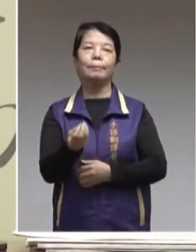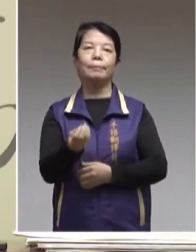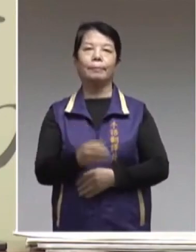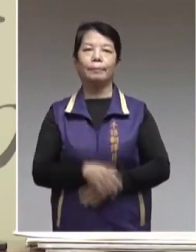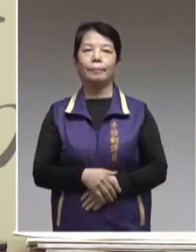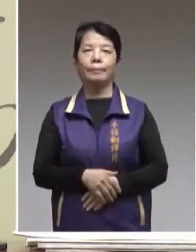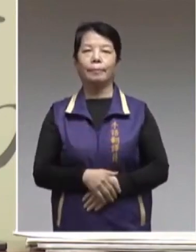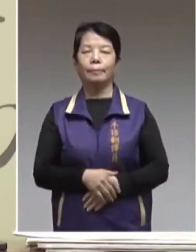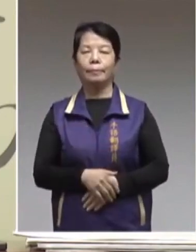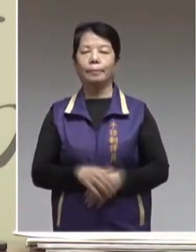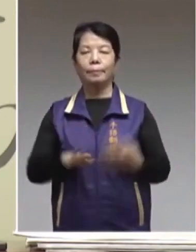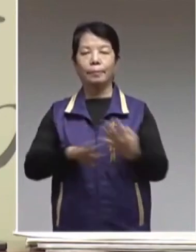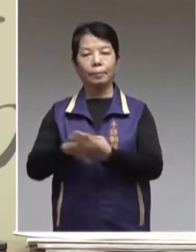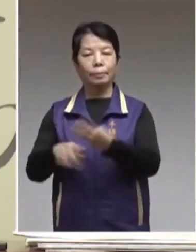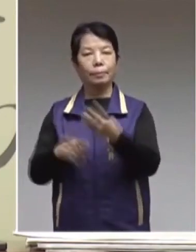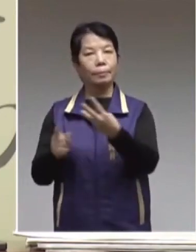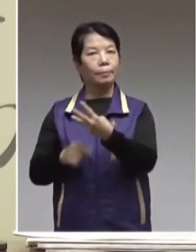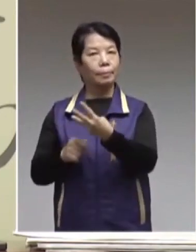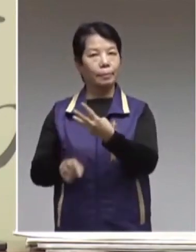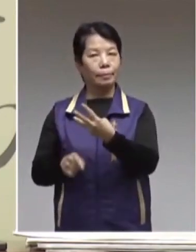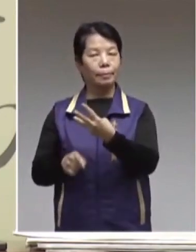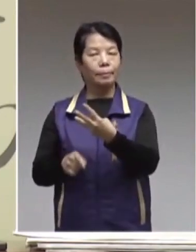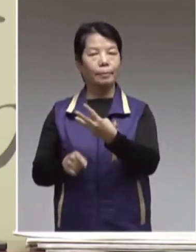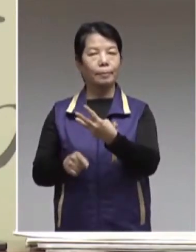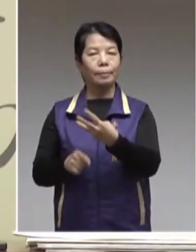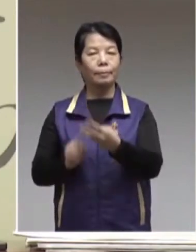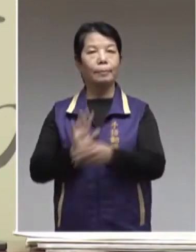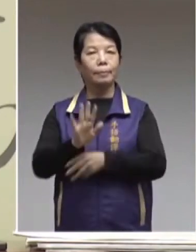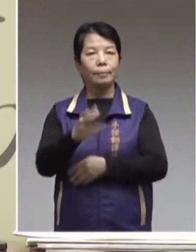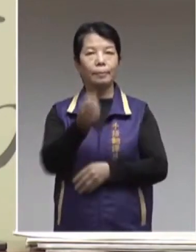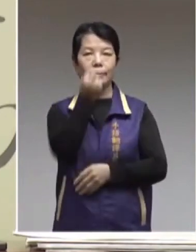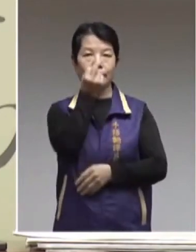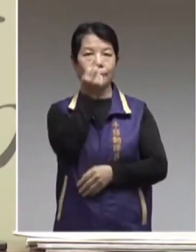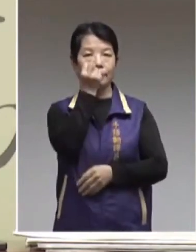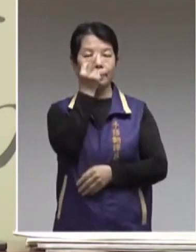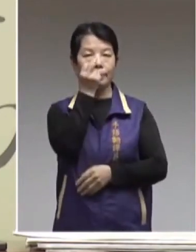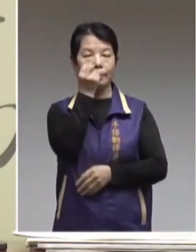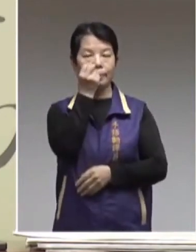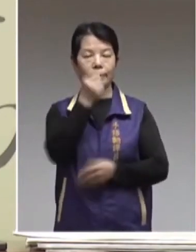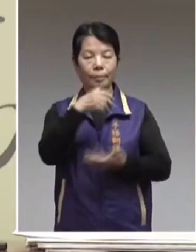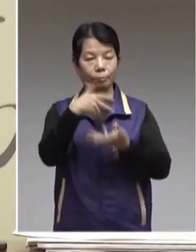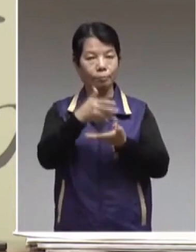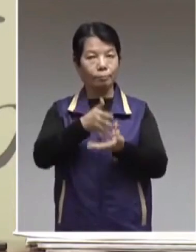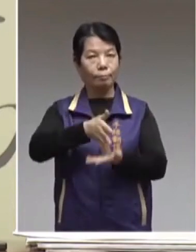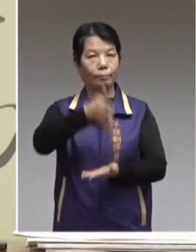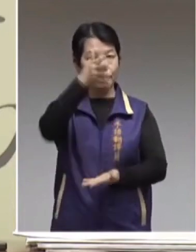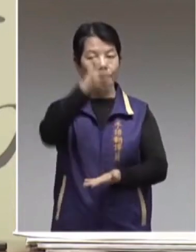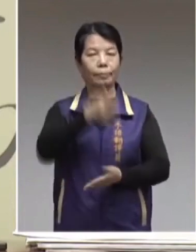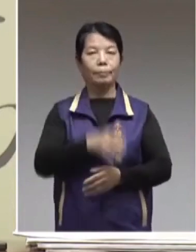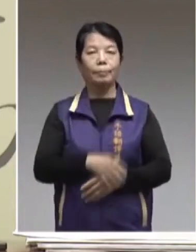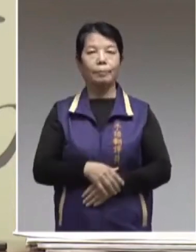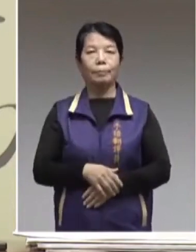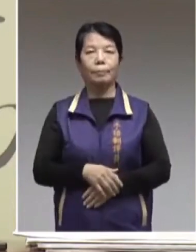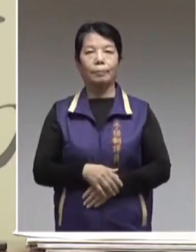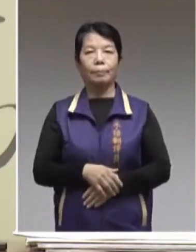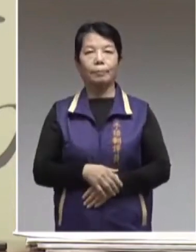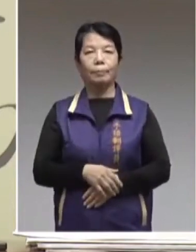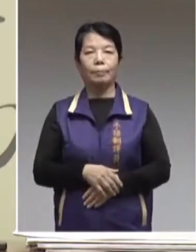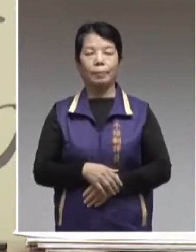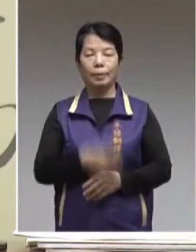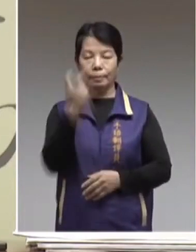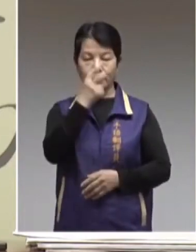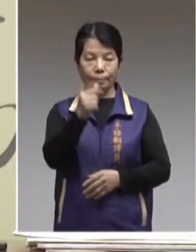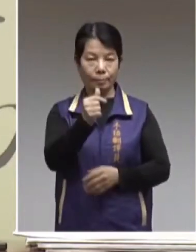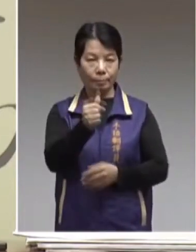外有3案是属于宜兰某饭店，那因为这确诊